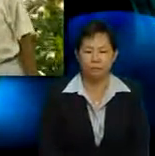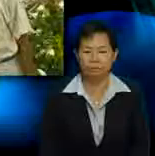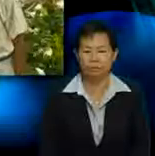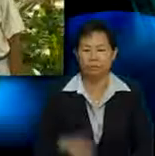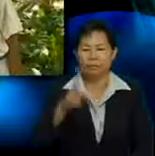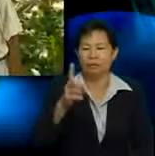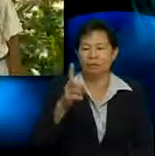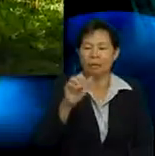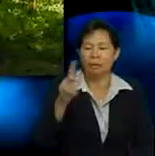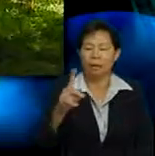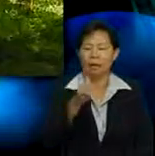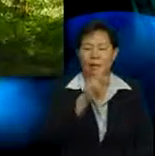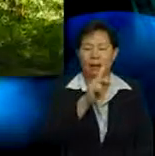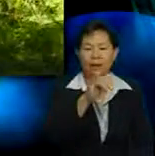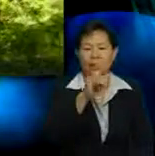Ramak, pintak.